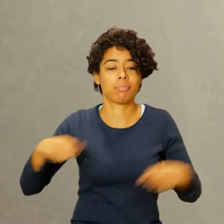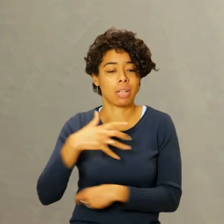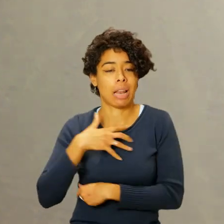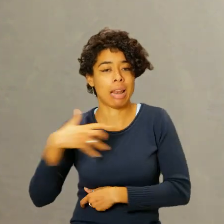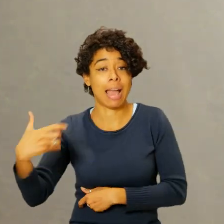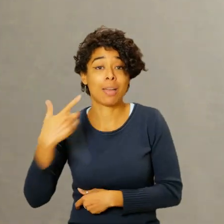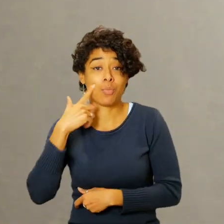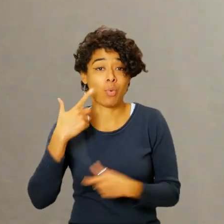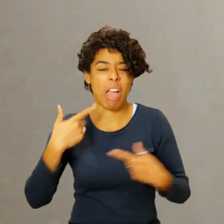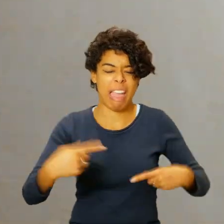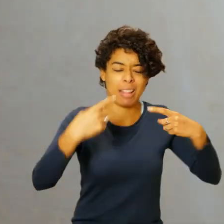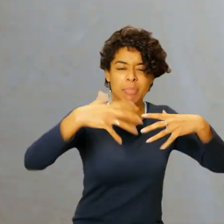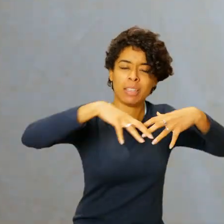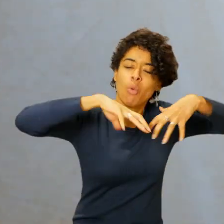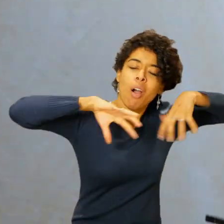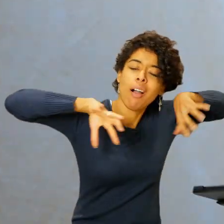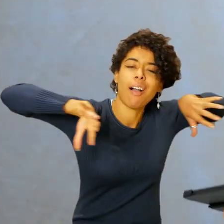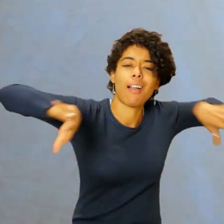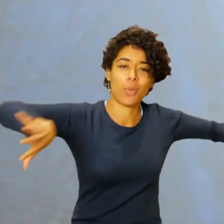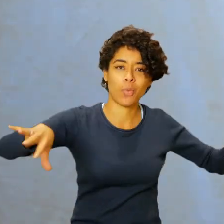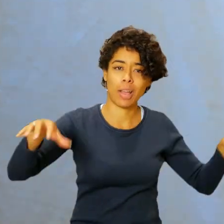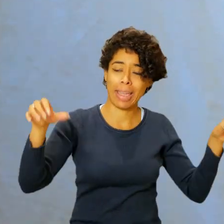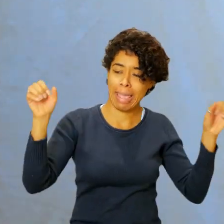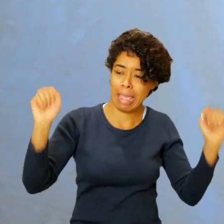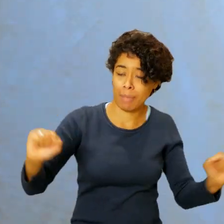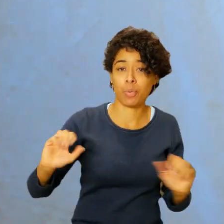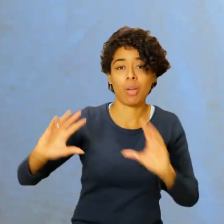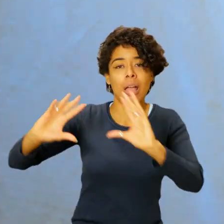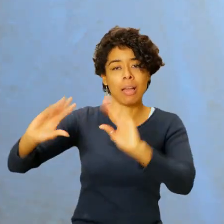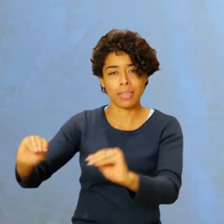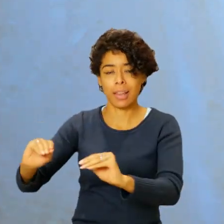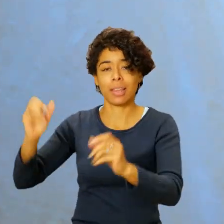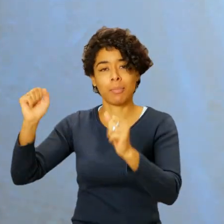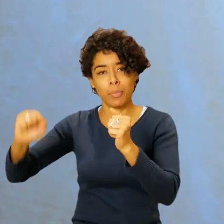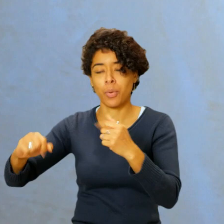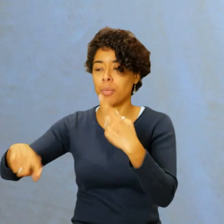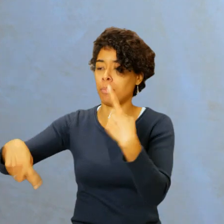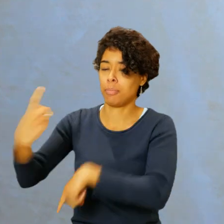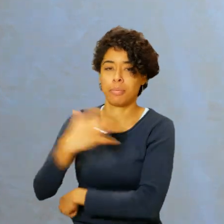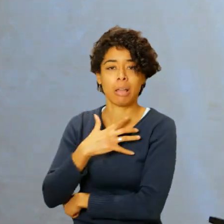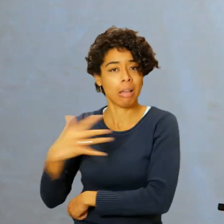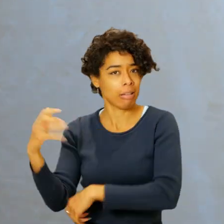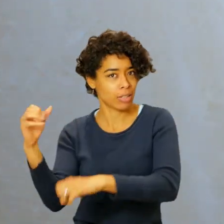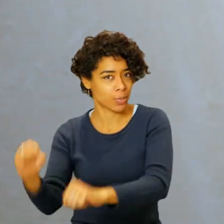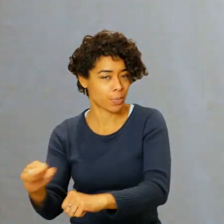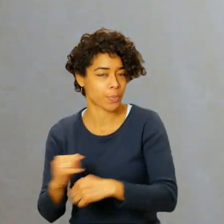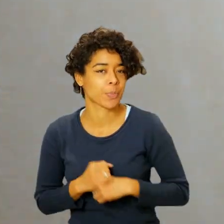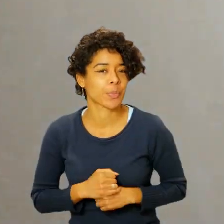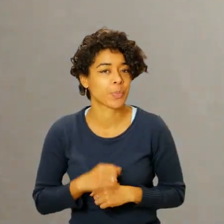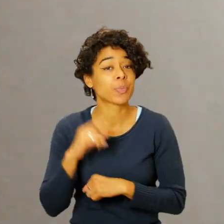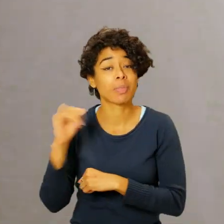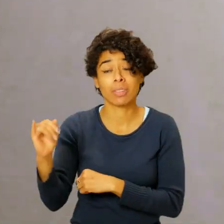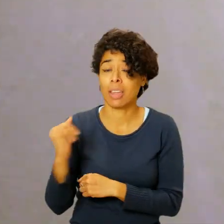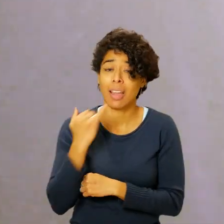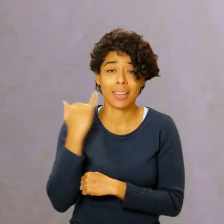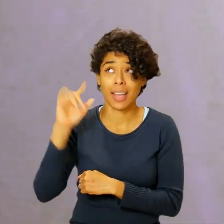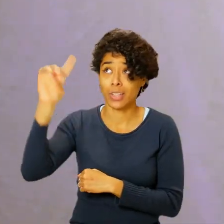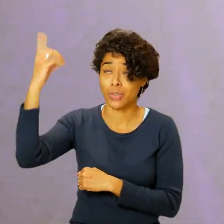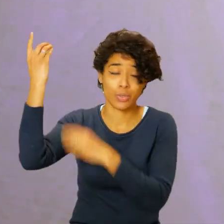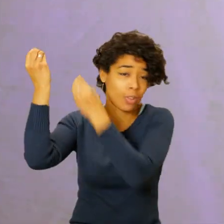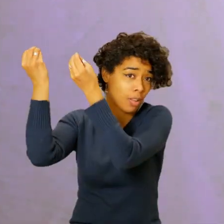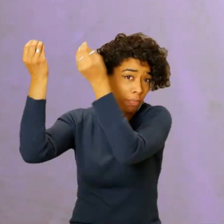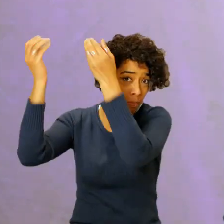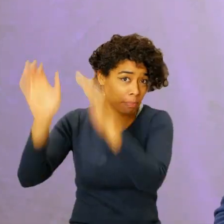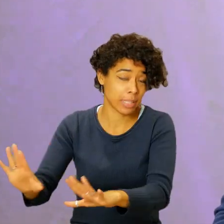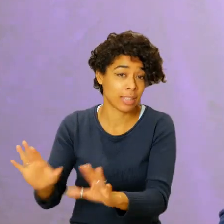mes ennemis et aujourd'hui je peux maintenant m'installer et commencer à prospérer. Alors Isaac va être béni à ce moment-là. C'est